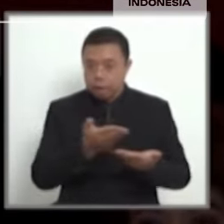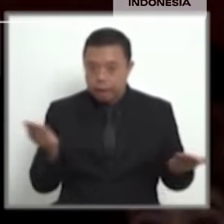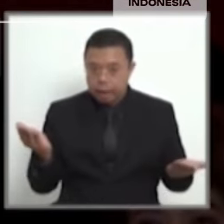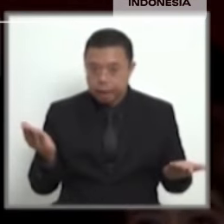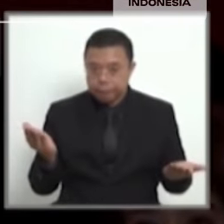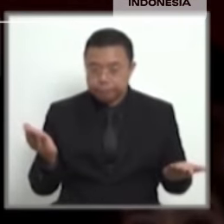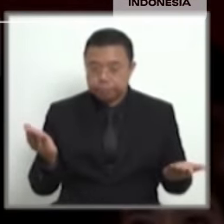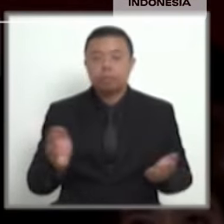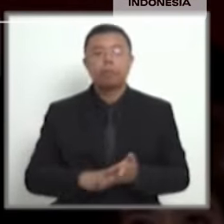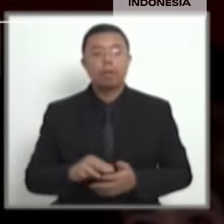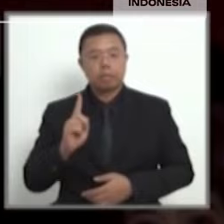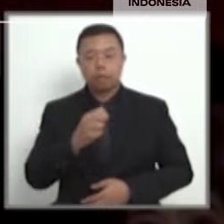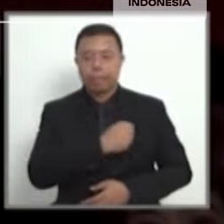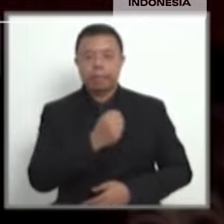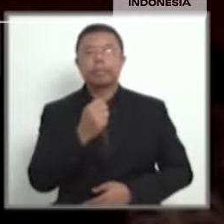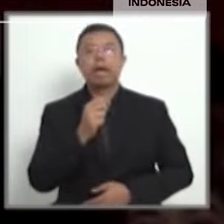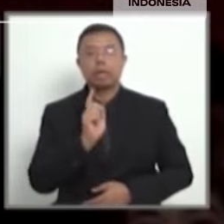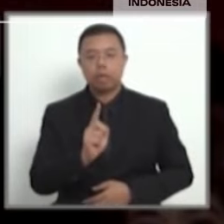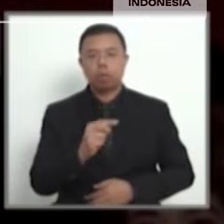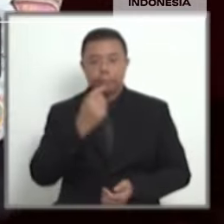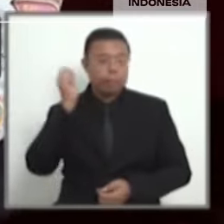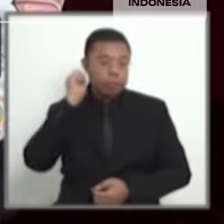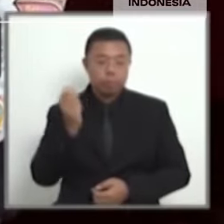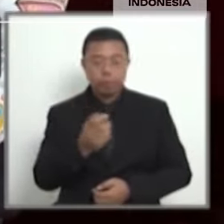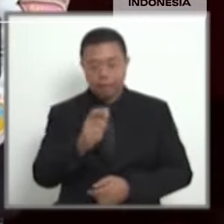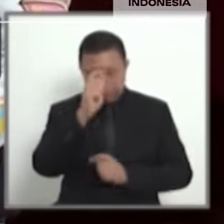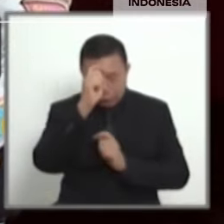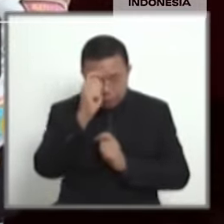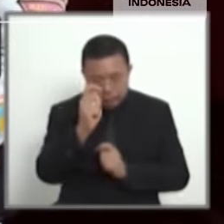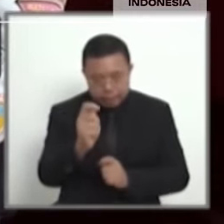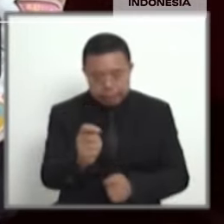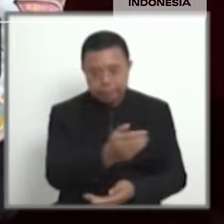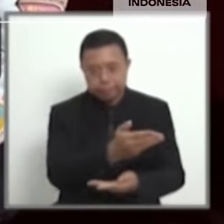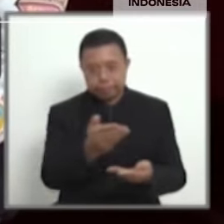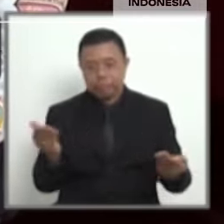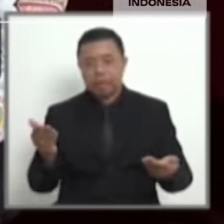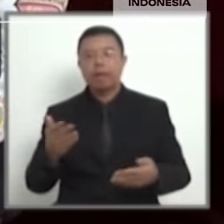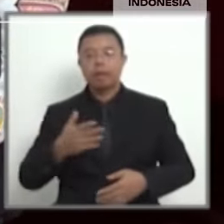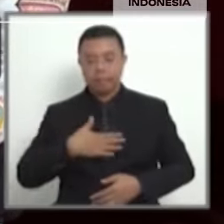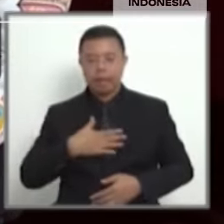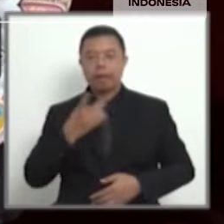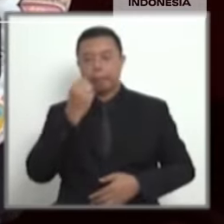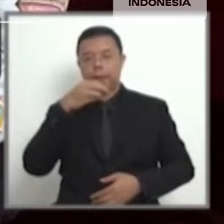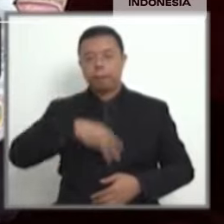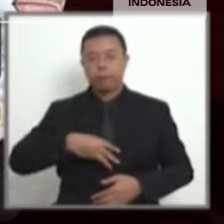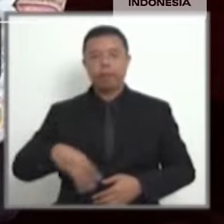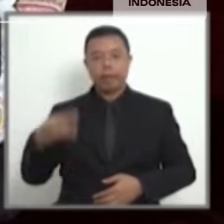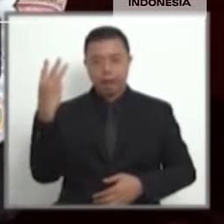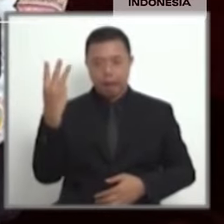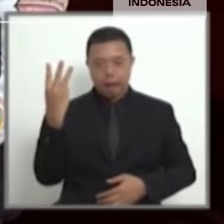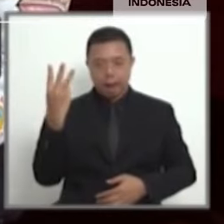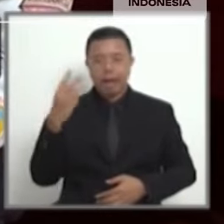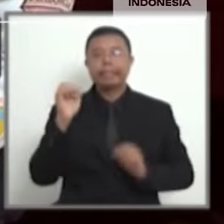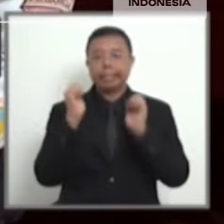Indonesia sementara capres nomor urut 3 Ganjar pranowo justru menutup debat dengan meng Ingatkan masyarakat dengan pernyataan